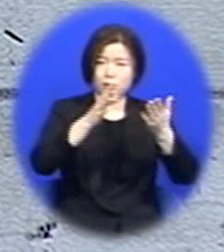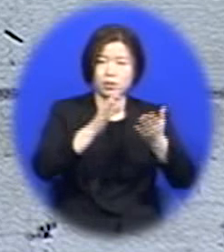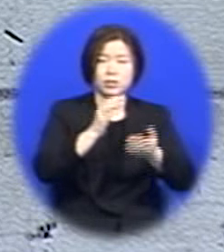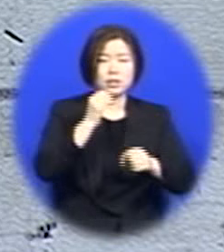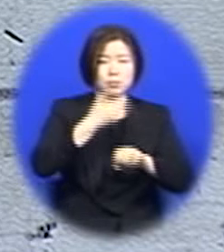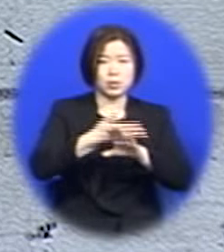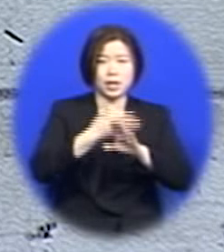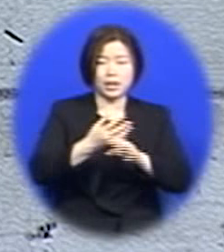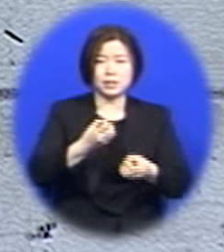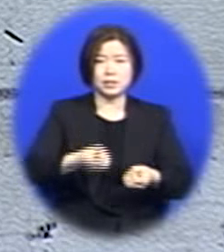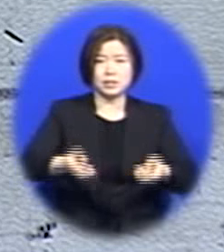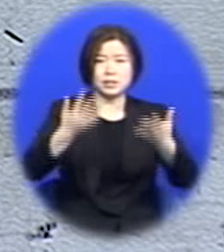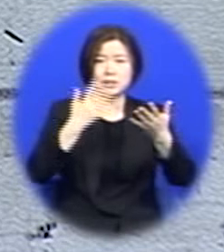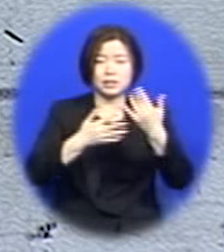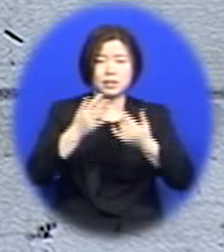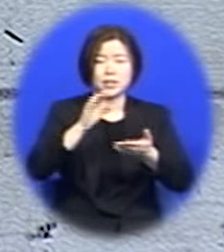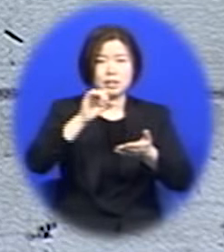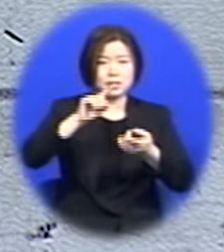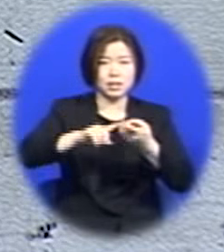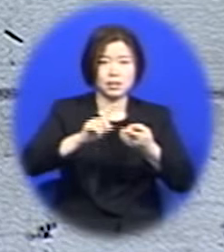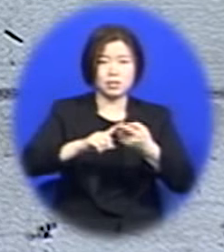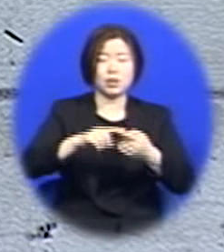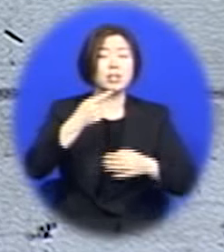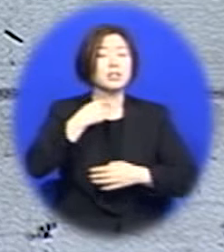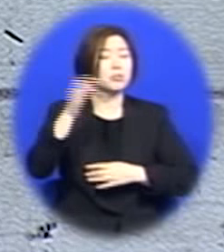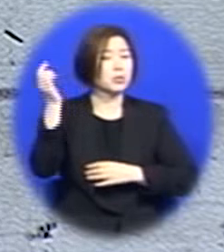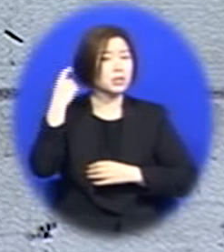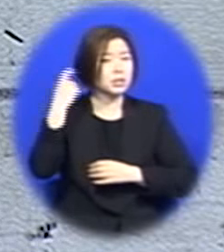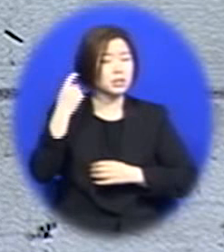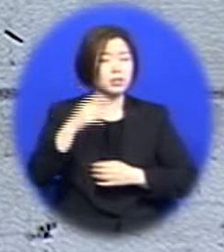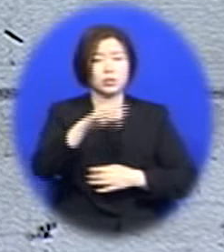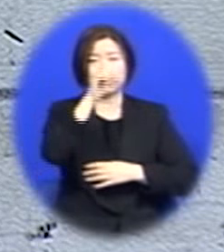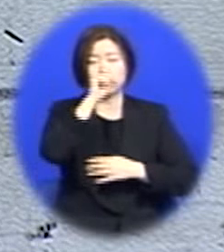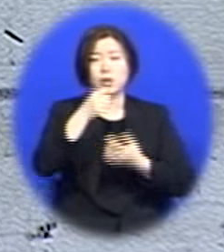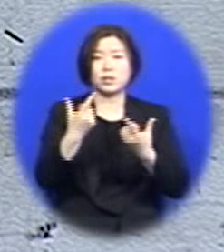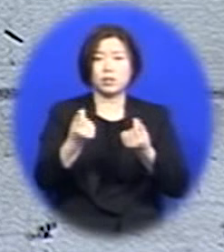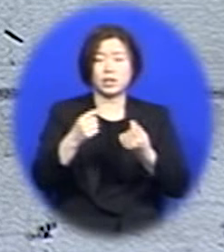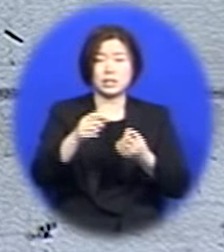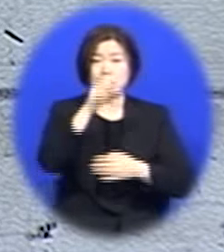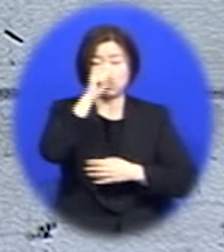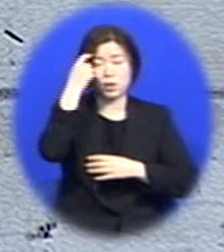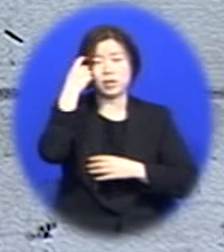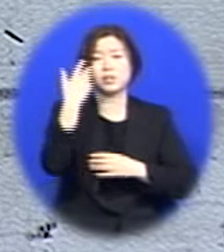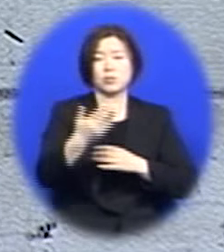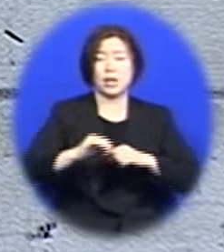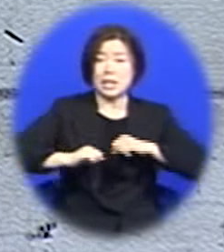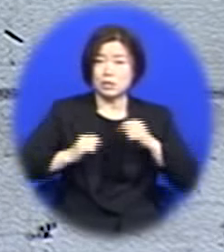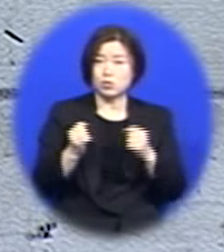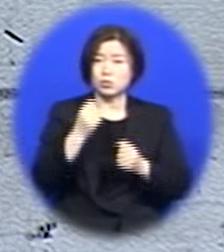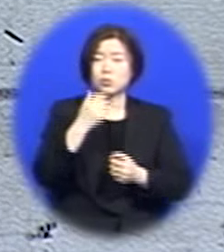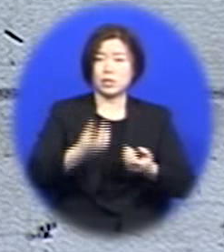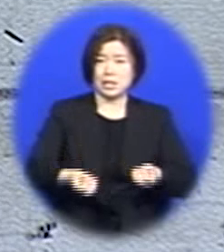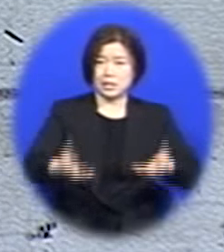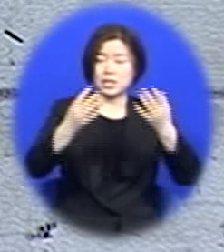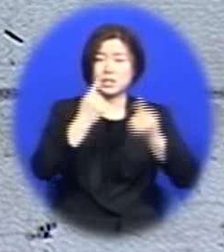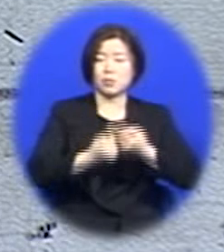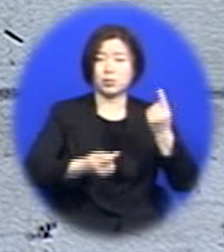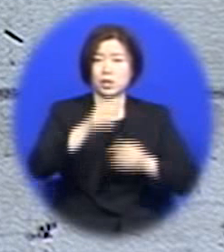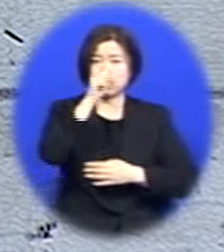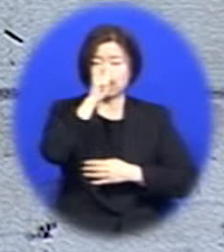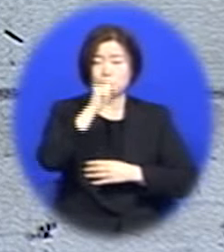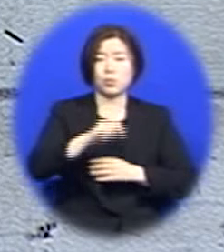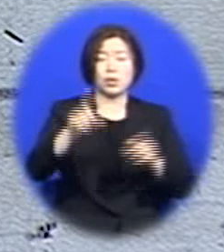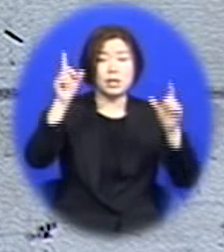그의 목소리를 청종하는 것을 좋아하신 같이 좋아하시겠나이까. 순종이 제사보다 낫고 듣는 것이 수장의